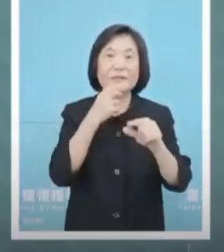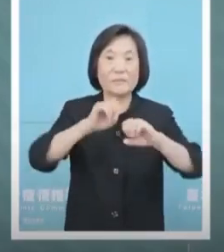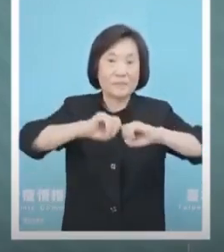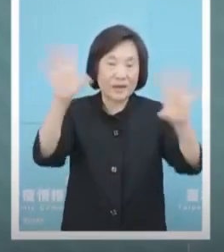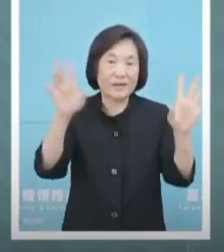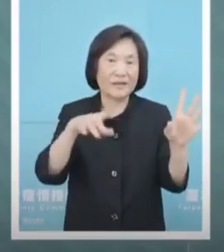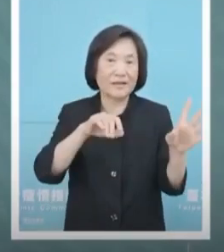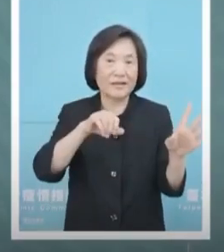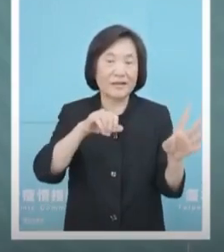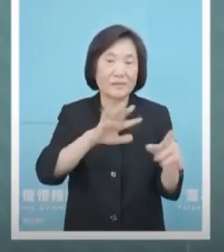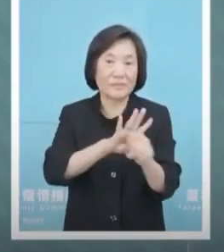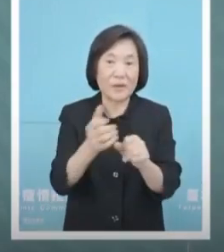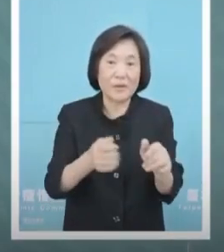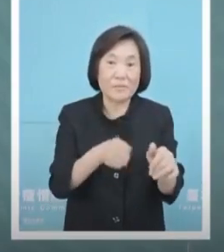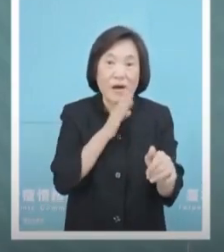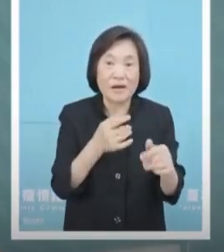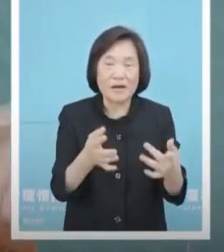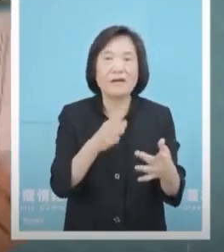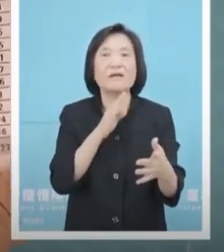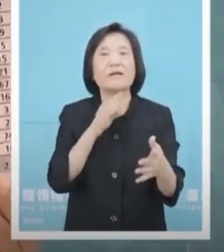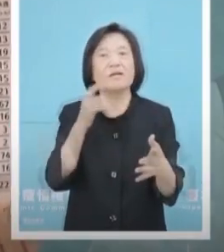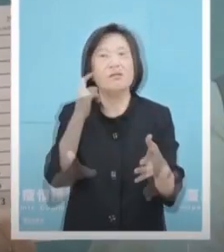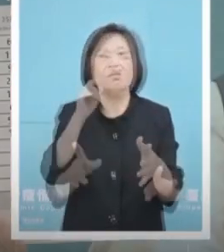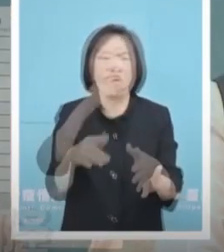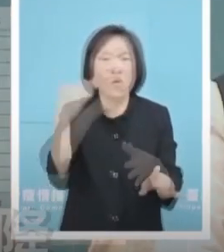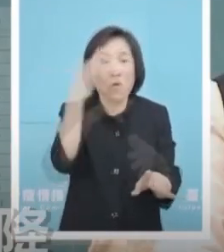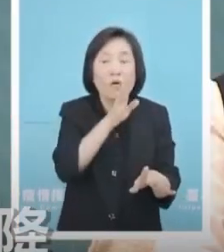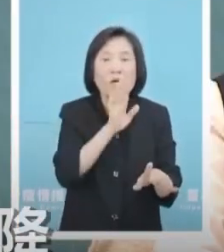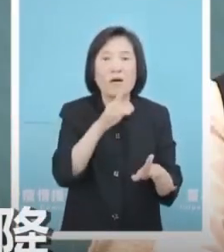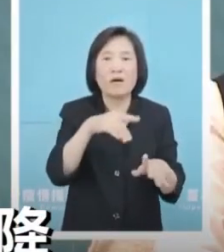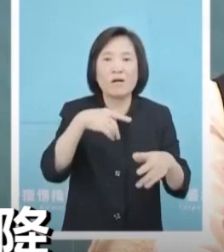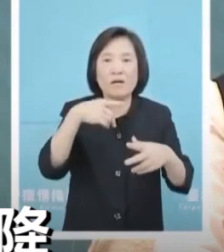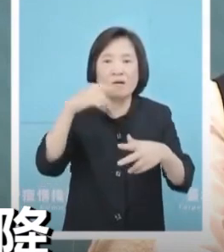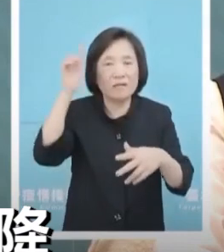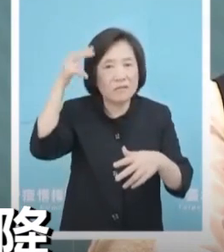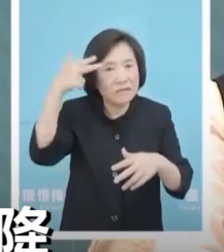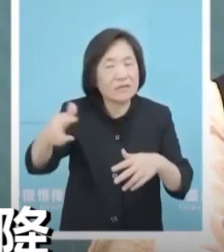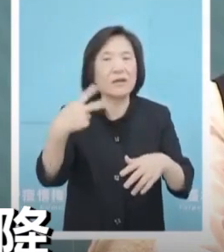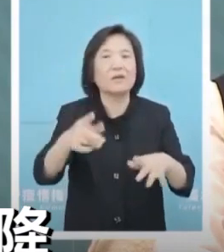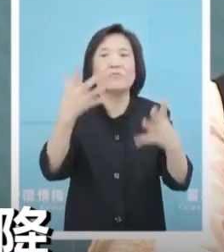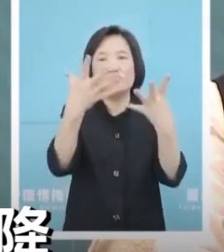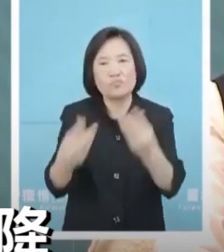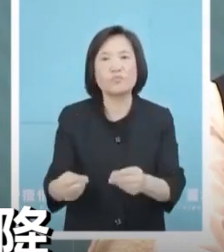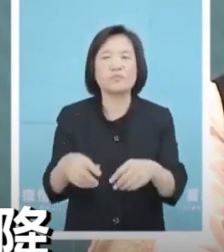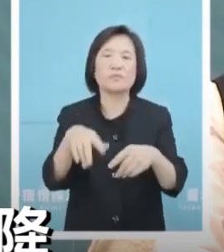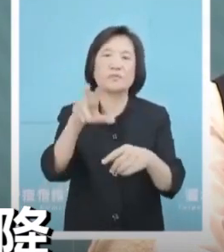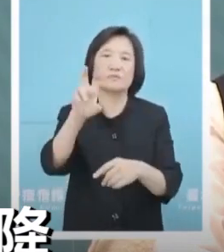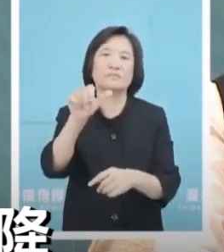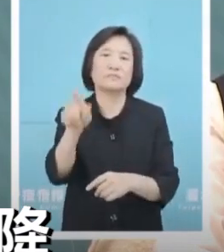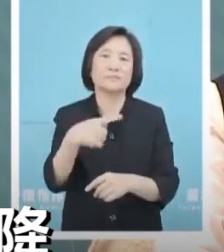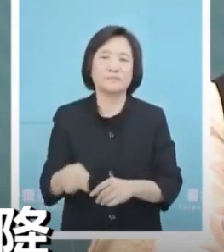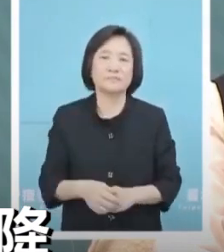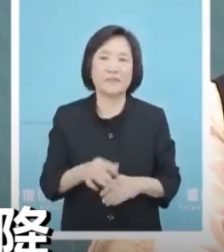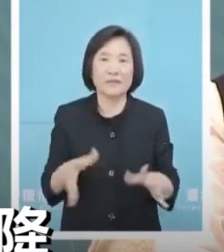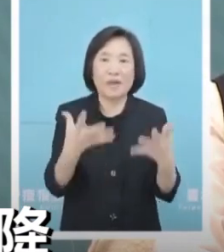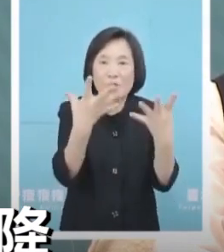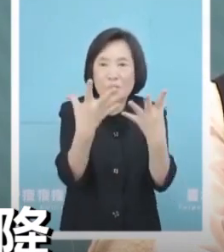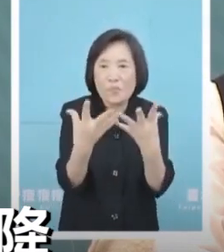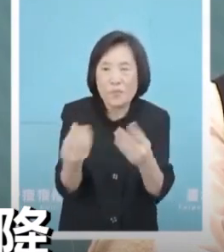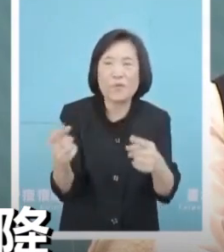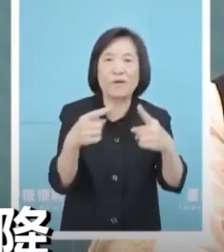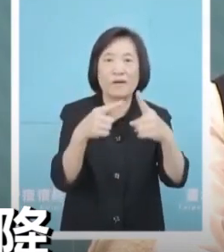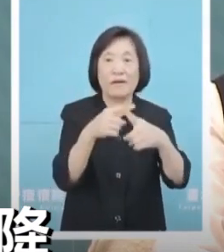的本土案例哈，台北市有10个哈。那我们现在已经因为数量少，你知道哈，我们比较有力气去